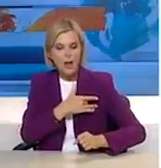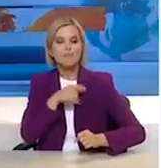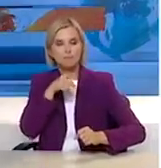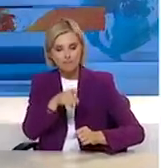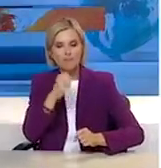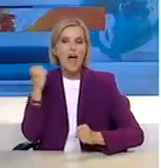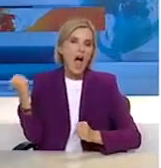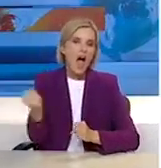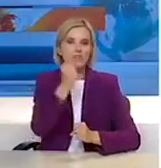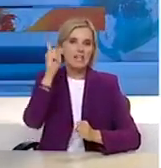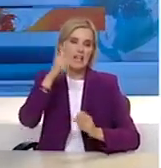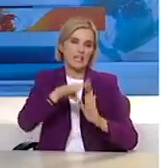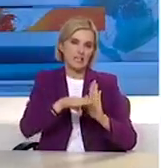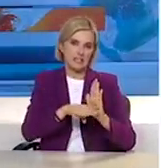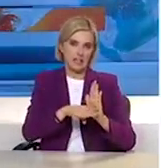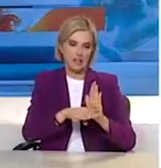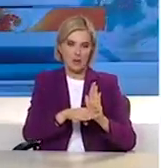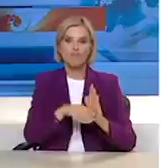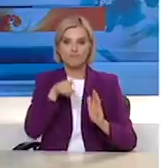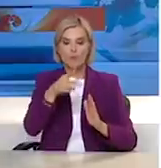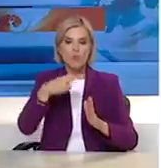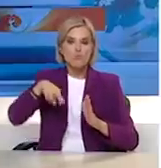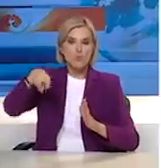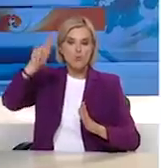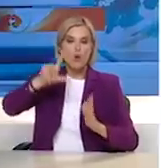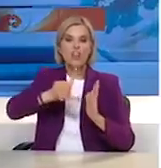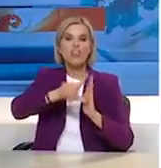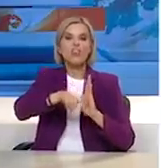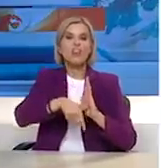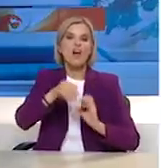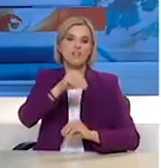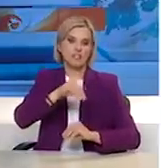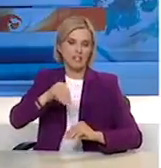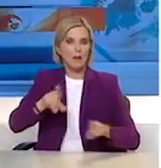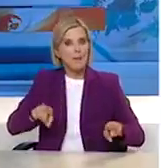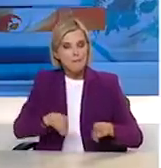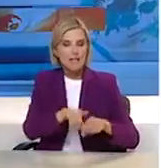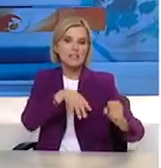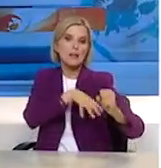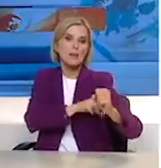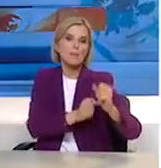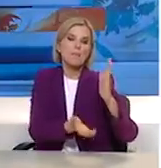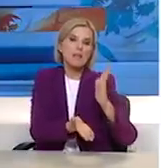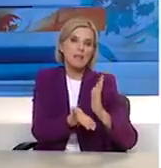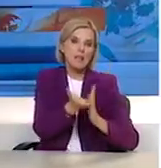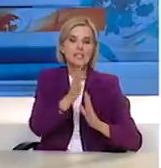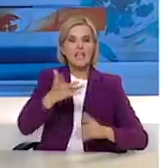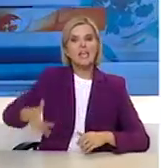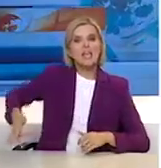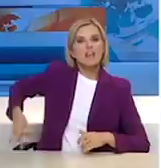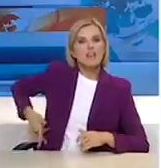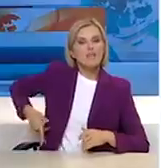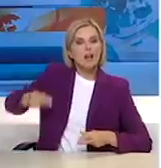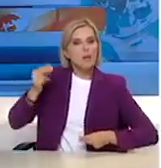ακόμα περισσότερο σας θυμίζω ότι οι διαβητικοί που είναι πολύ μεγάλο μέρος της ελληνικής κοινωνίας, πολλές φορές έχουν και υπέρταση ή και ανθεκτική υπέρταση ή νεφρική